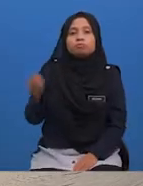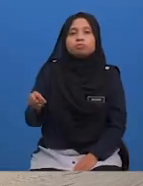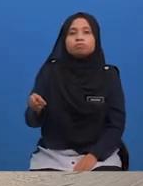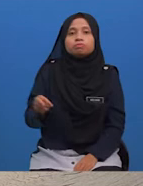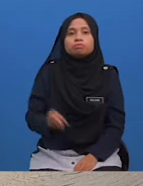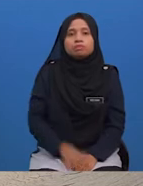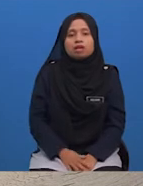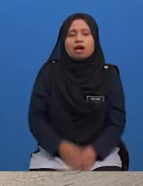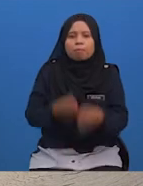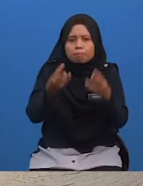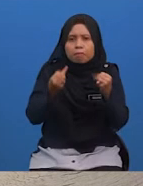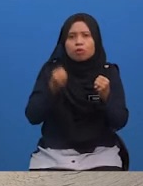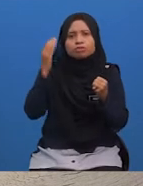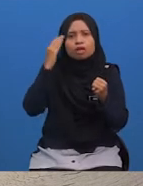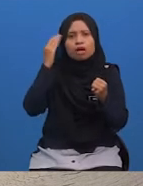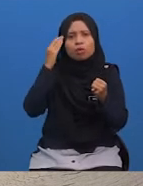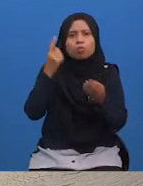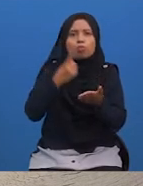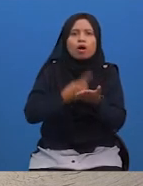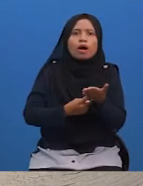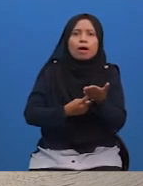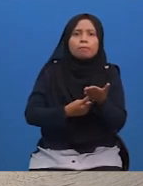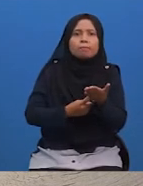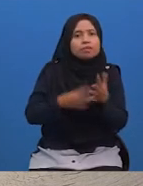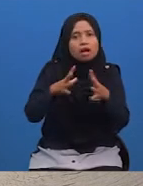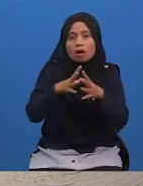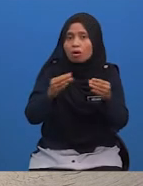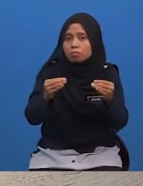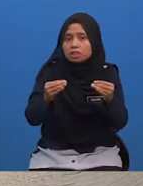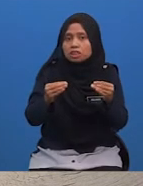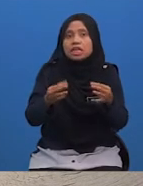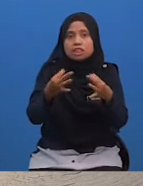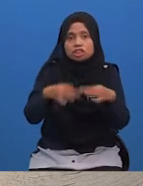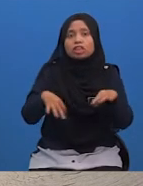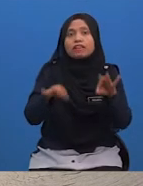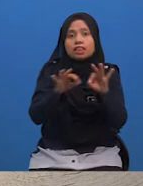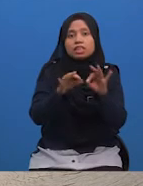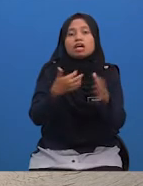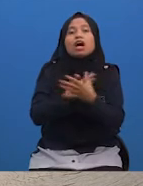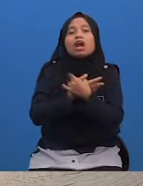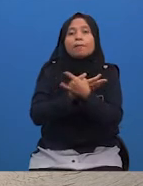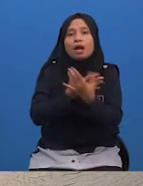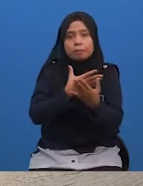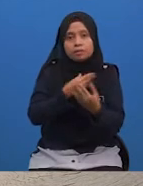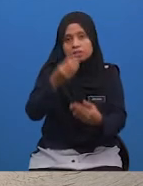Murid-murid, nak tahu tak lanjutan daripada cerita masyarakat rama-rama dan